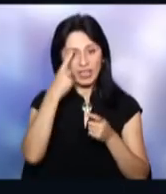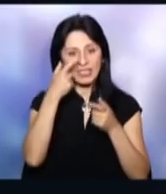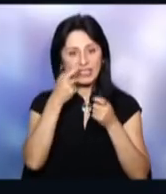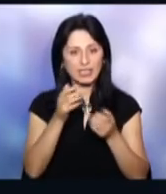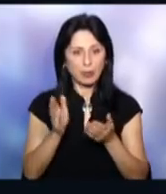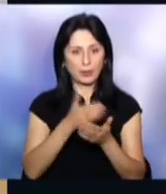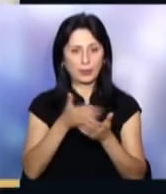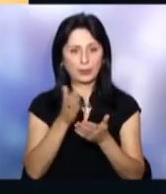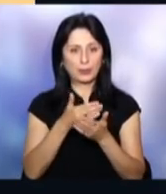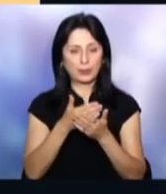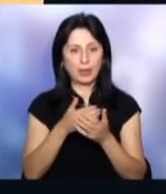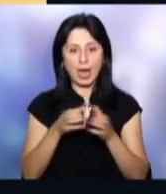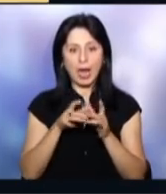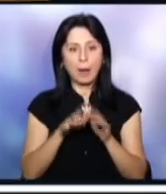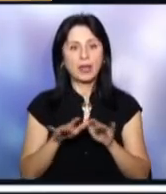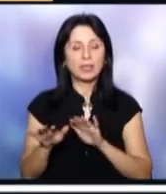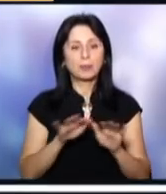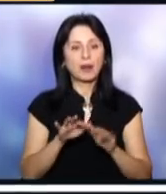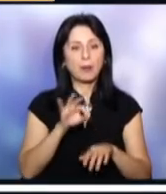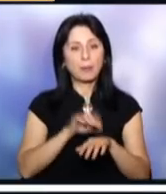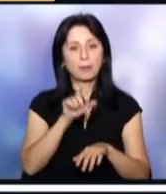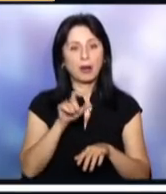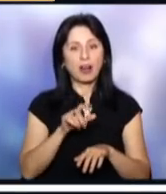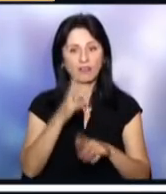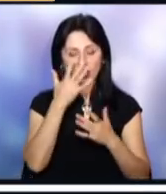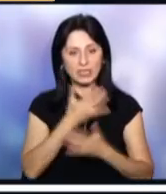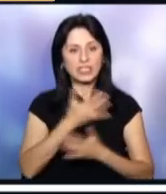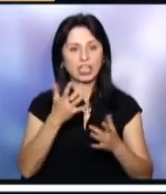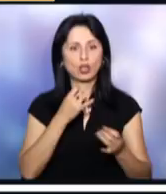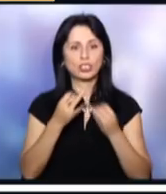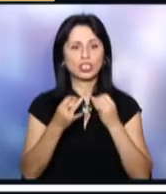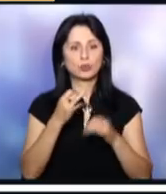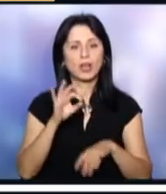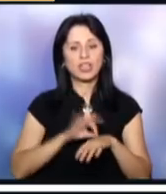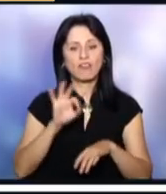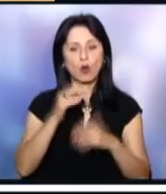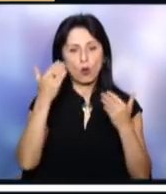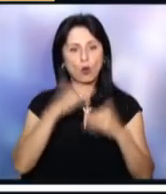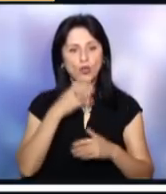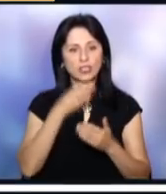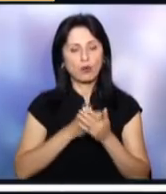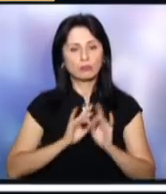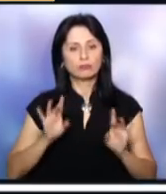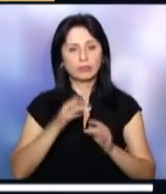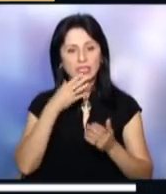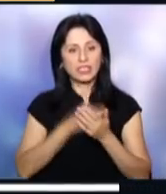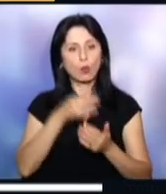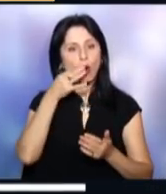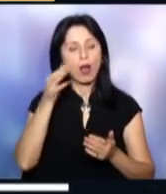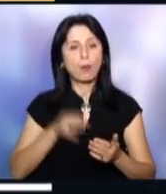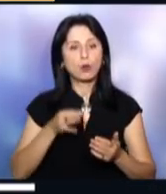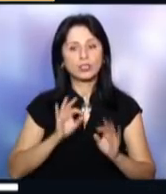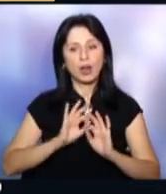სტიგმის მიზეზები. კამპანიის ფარგლებში პაციენტები საჯაროდ ისაუბრებენ დაავადების შესახებ და საკუთარ